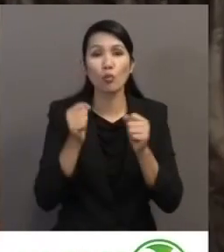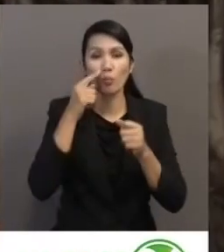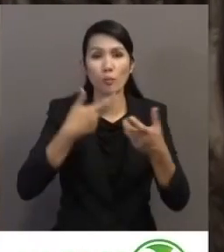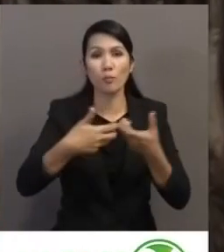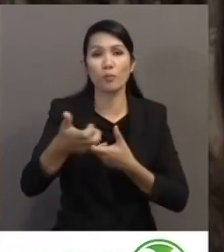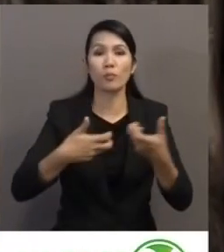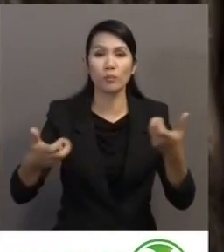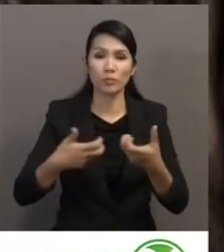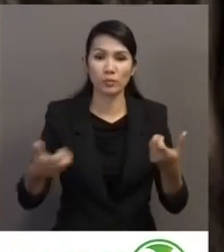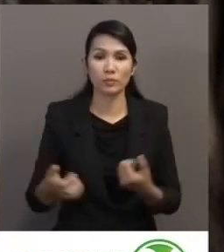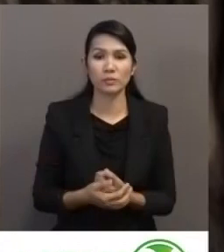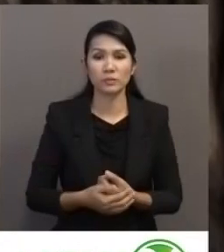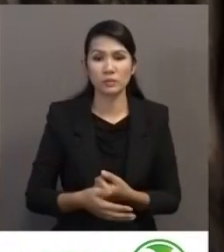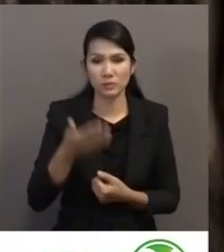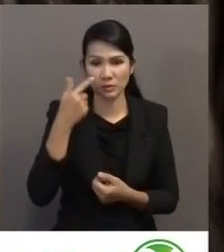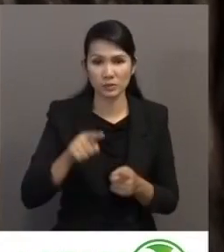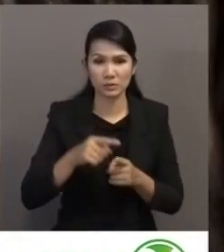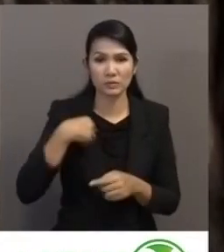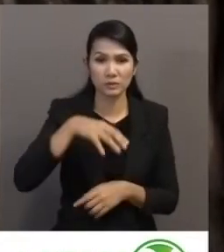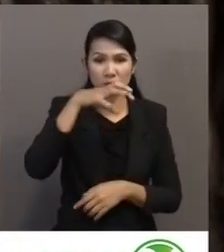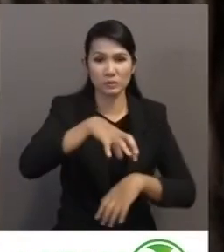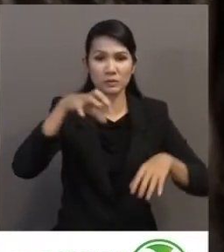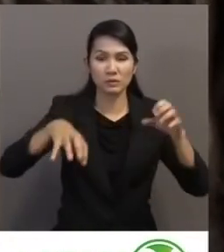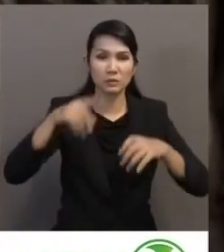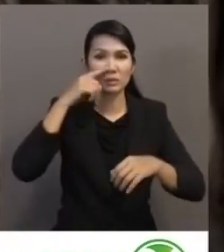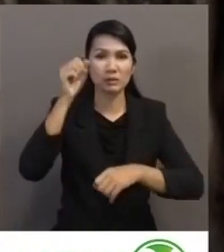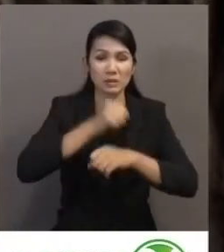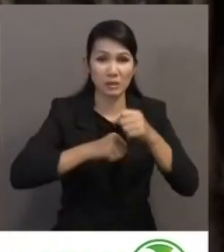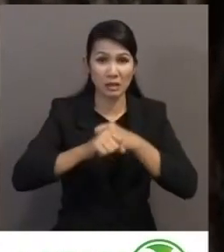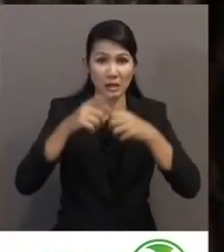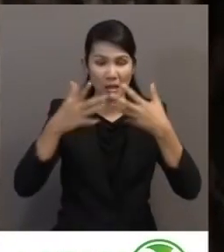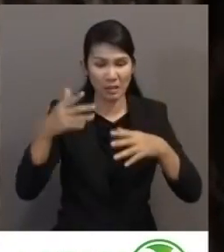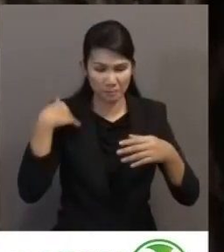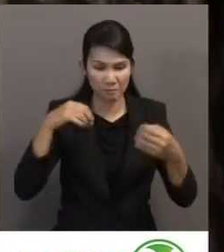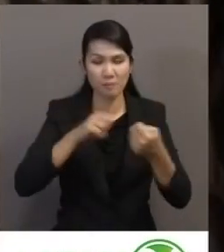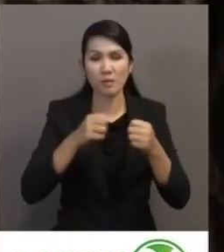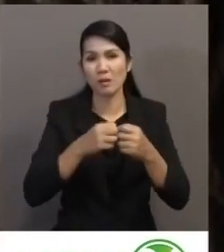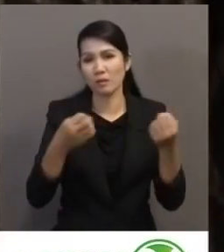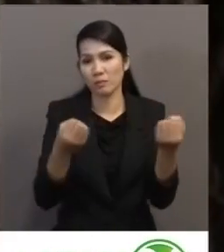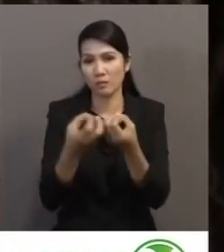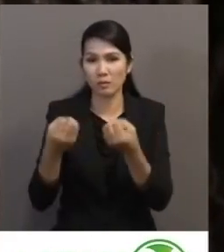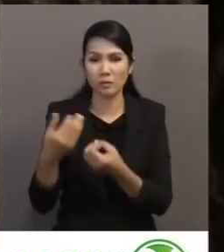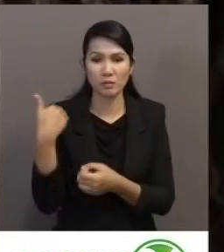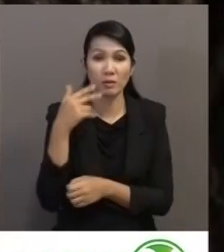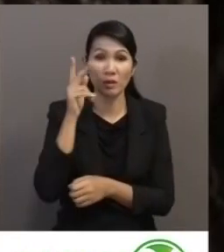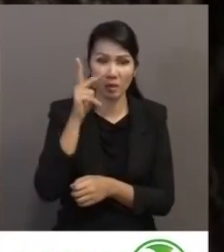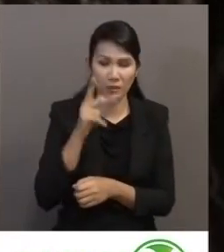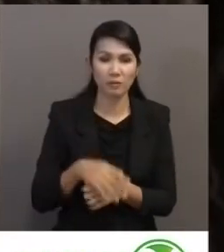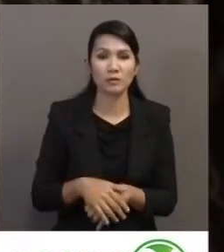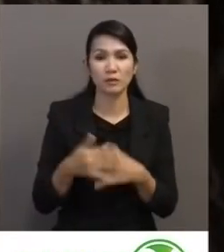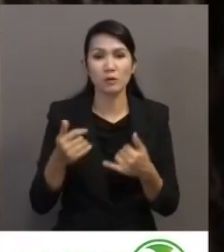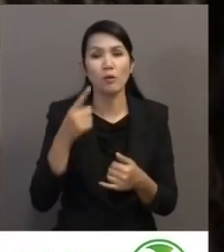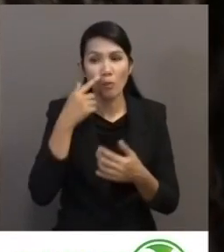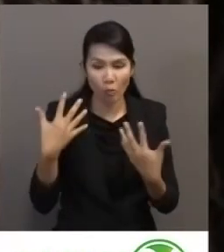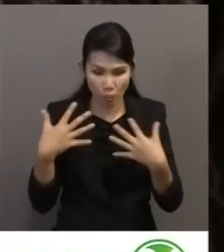านก็หลายๆที่ที่สร้างขึ้นมาแล้วมันจะมีปัญหาทุกที่อย่างที่รู้กันที่ออกข่าวนะครับก็เลยมาร่ว